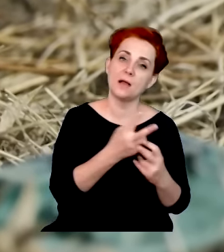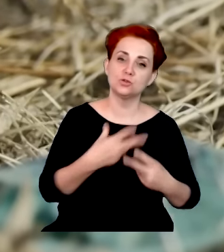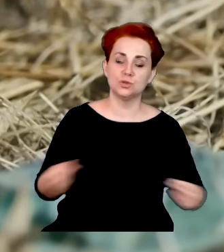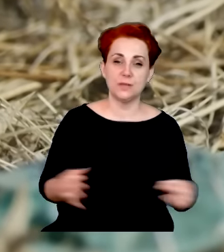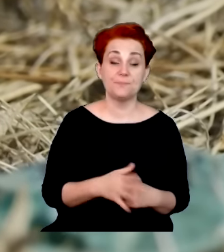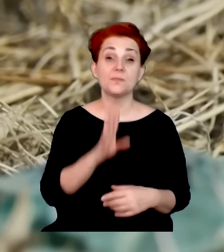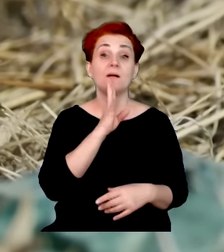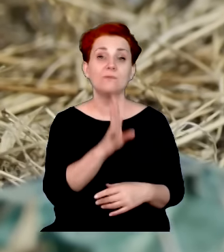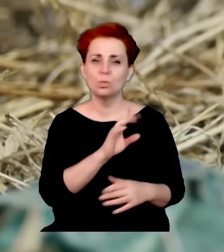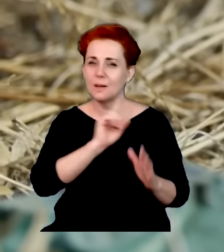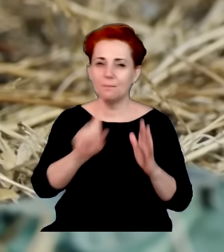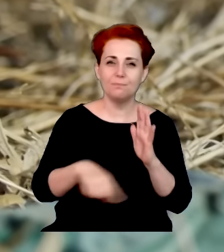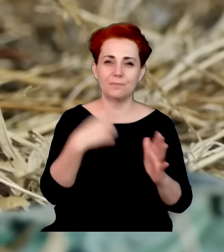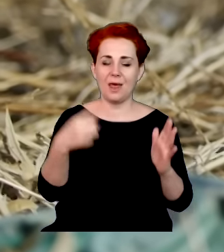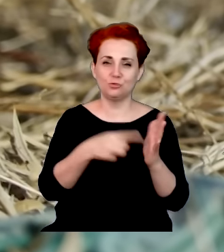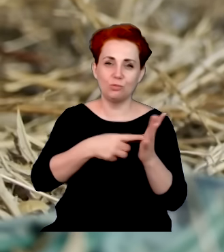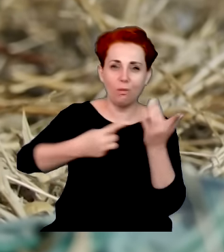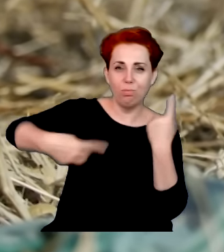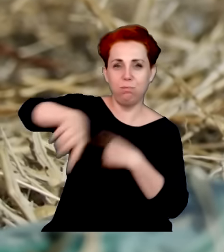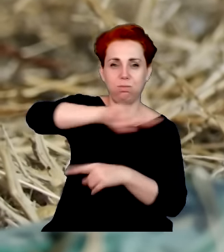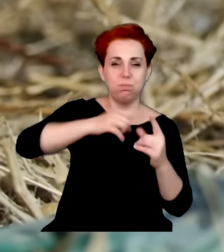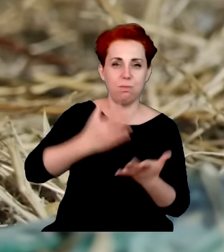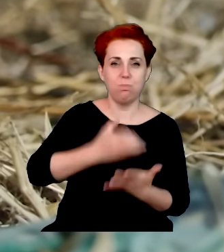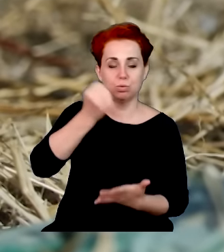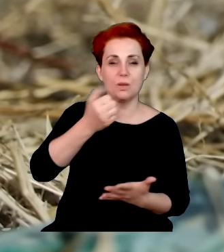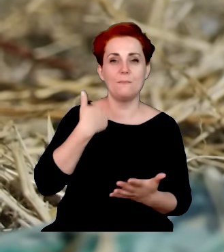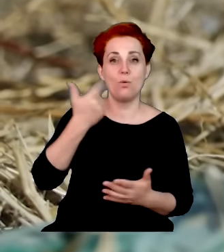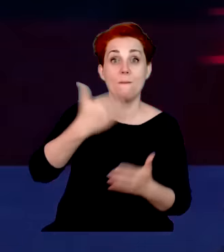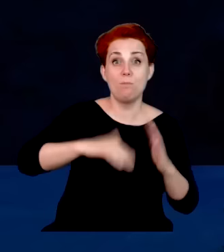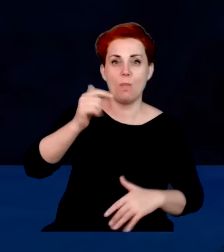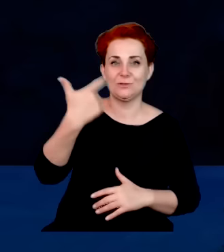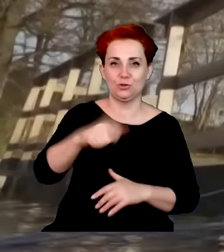USA pierwsze recyklomaty pojawiły się ponad 100 lat temu.